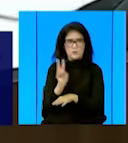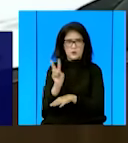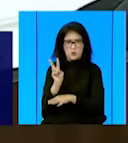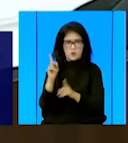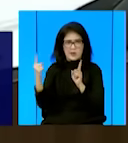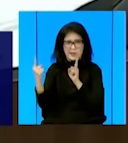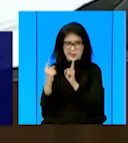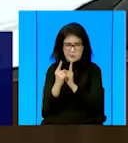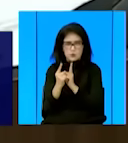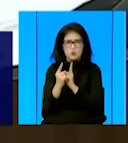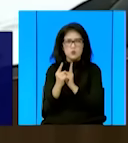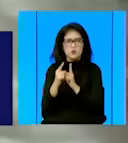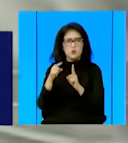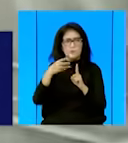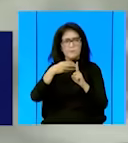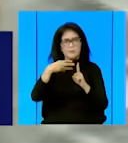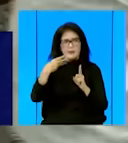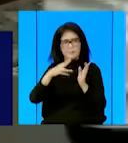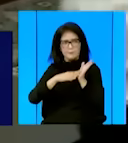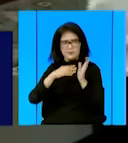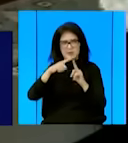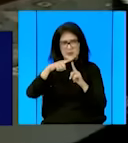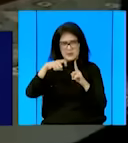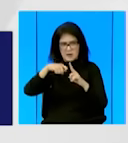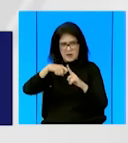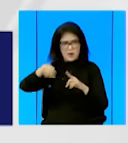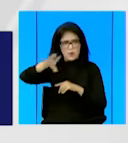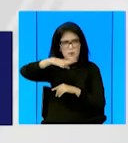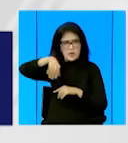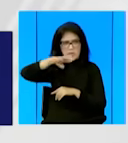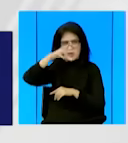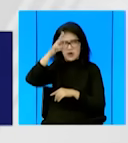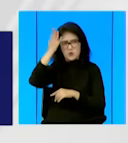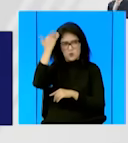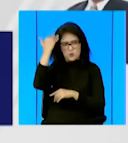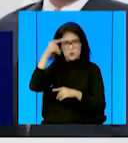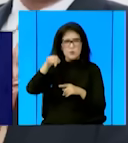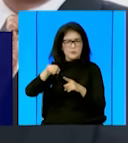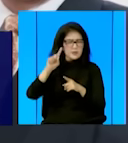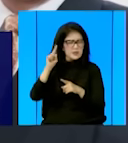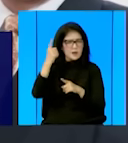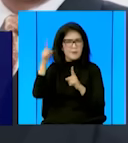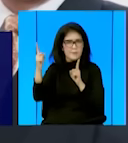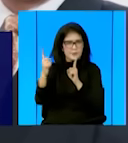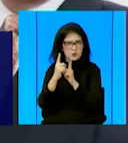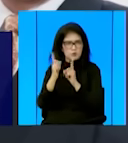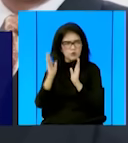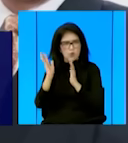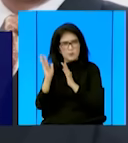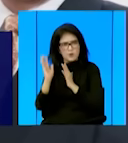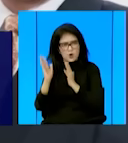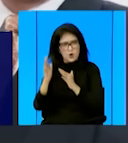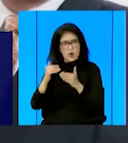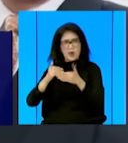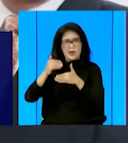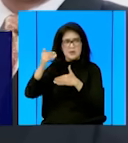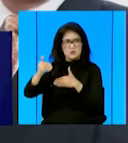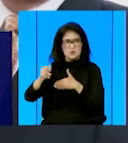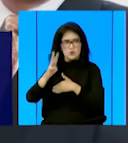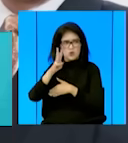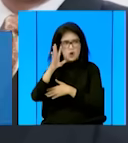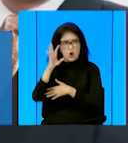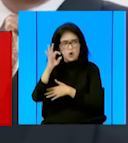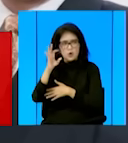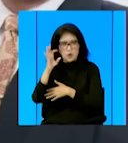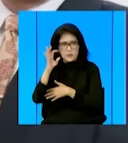dalam acara bimbingan teknis di Bali Juli 2023. Komunikasi makin intens hingga pada 3 Oktober 2023